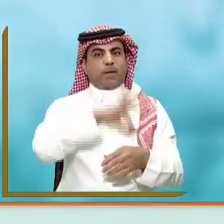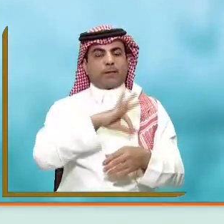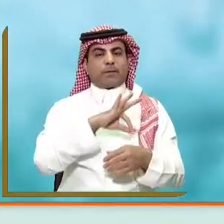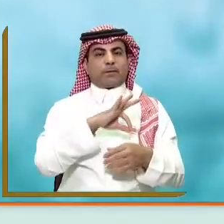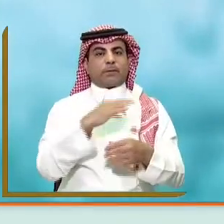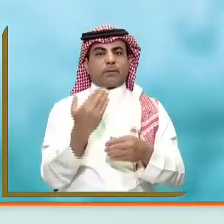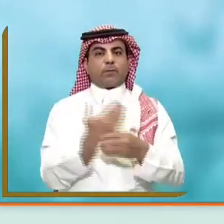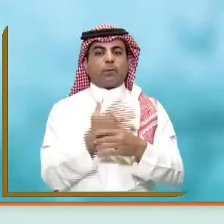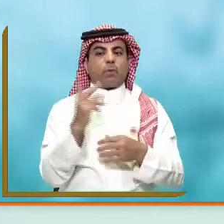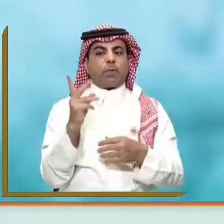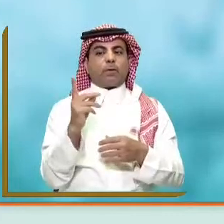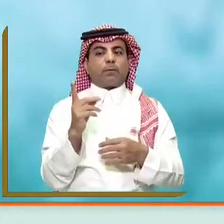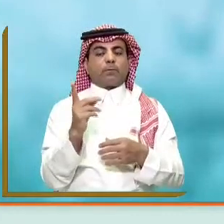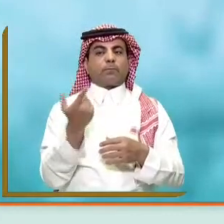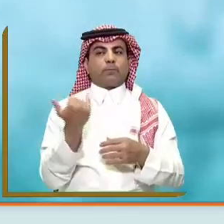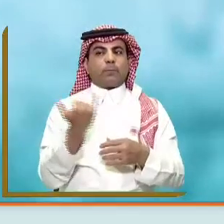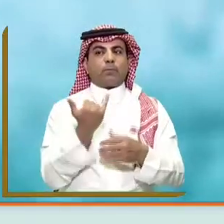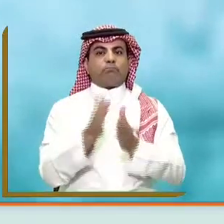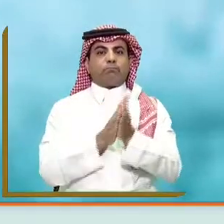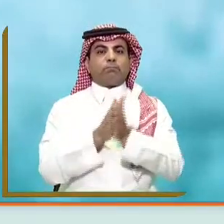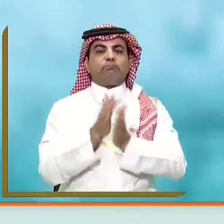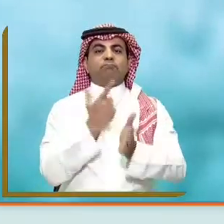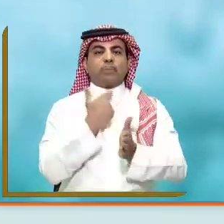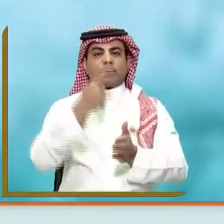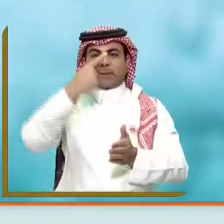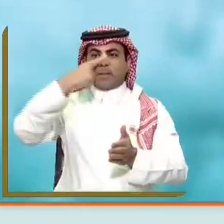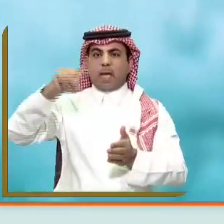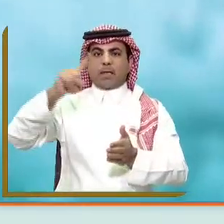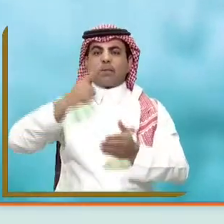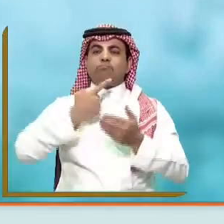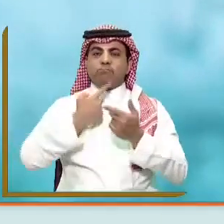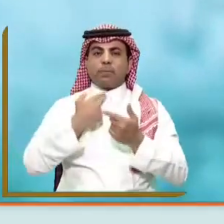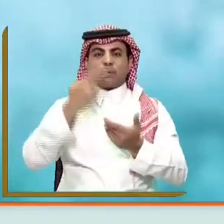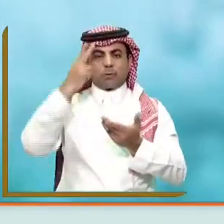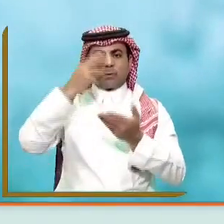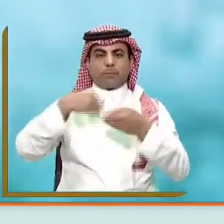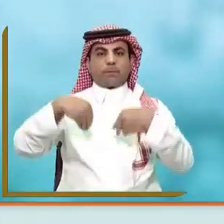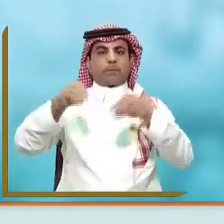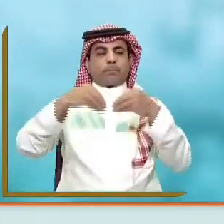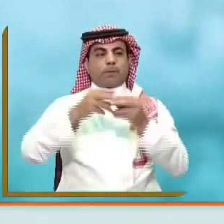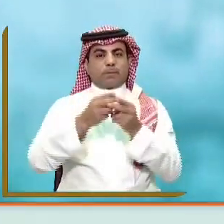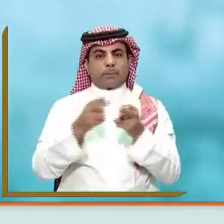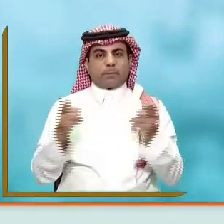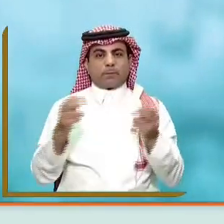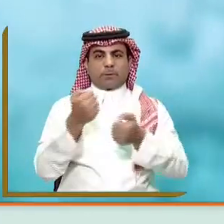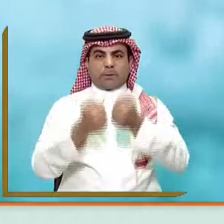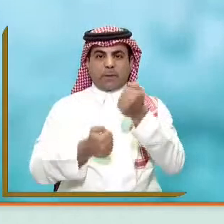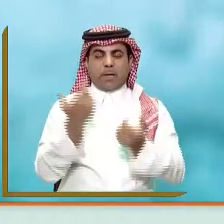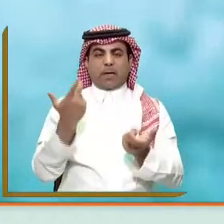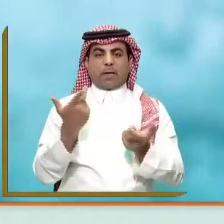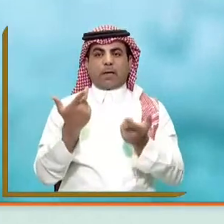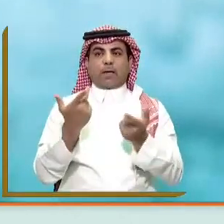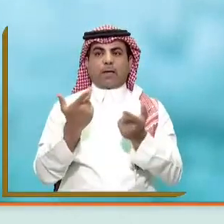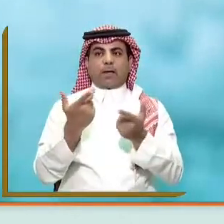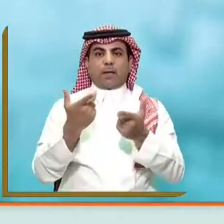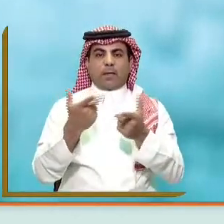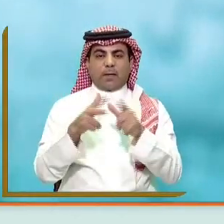الأكبر، وأيضا تايلاند متشوقة ومتلهفة لفتح سوق في السعودية خصوصا في منتجات السيارات والإلكترونيات